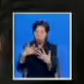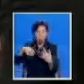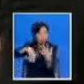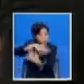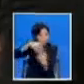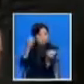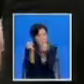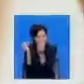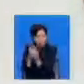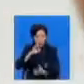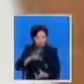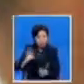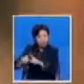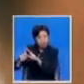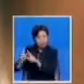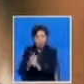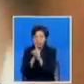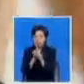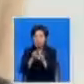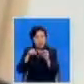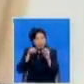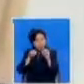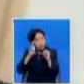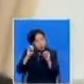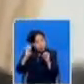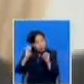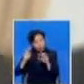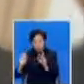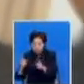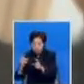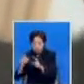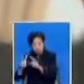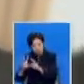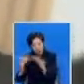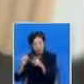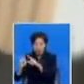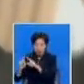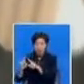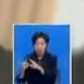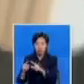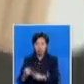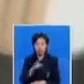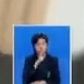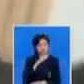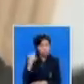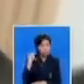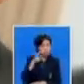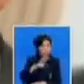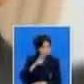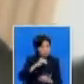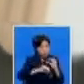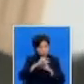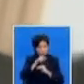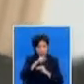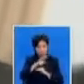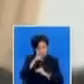ภทก็แล้วแต่สมมุตินะครับมีโครงการหนึ่งอยู่นอกไม่อยู่ในบัญชีนี้